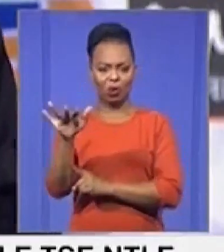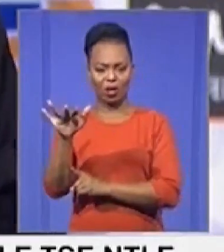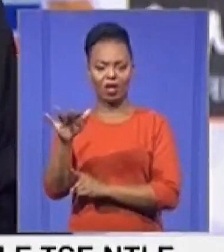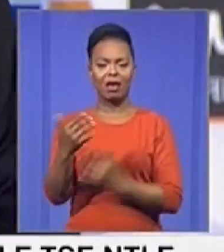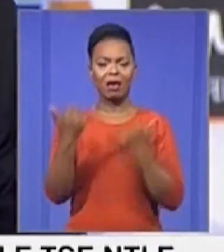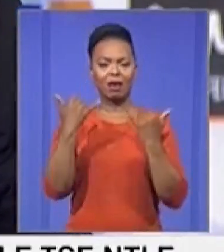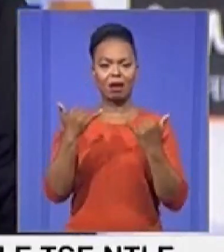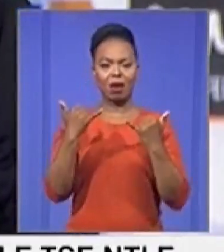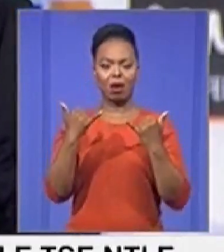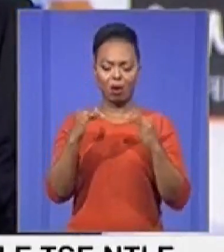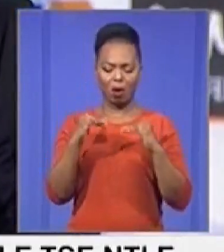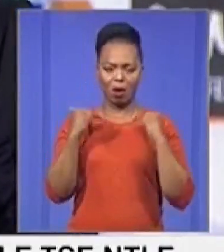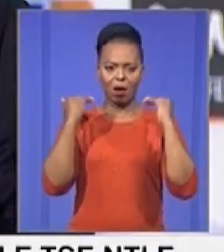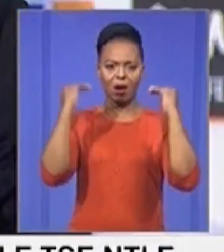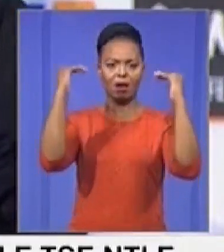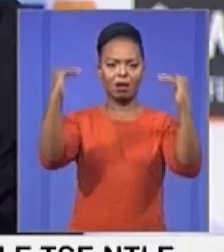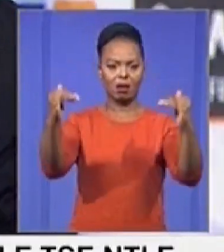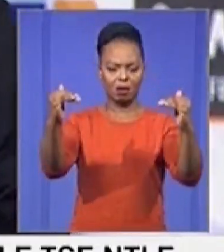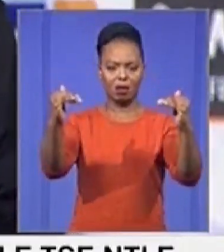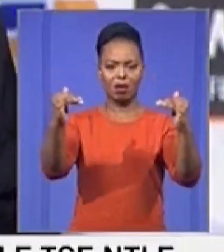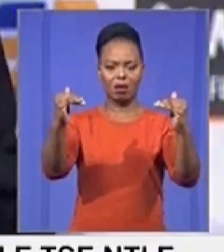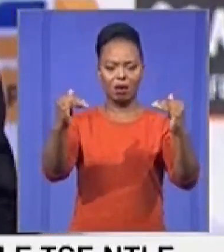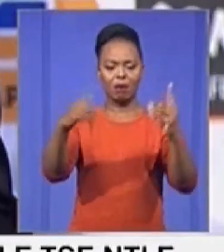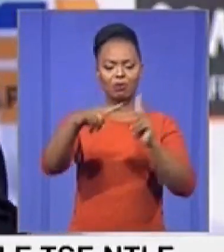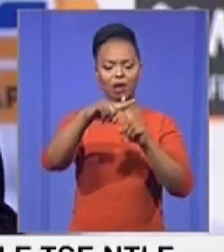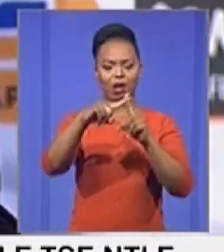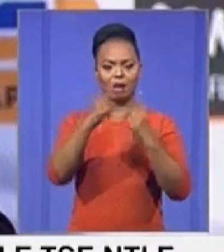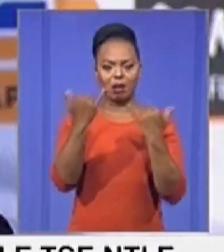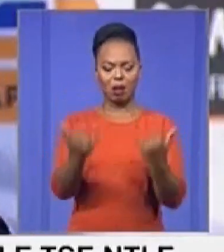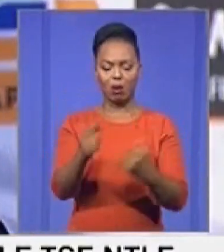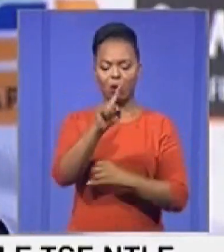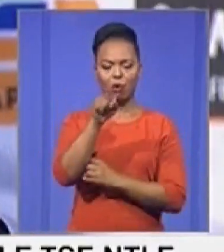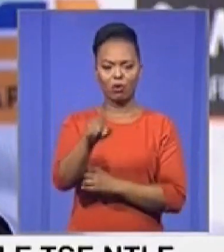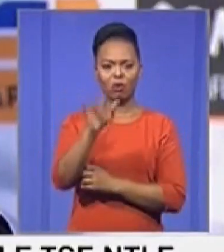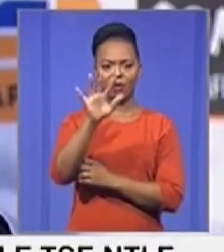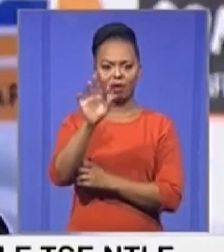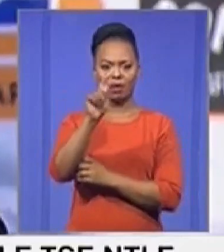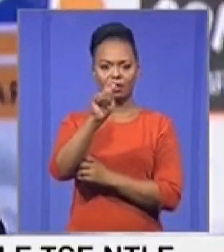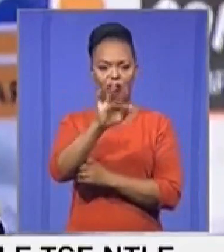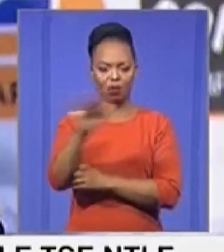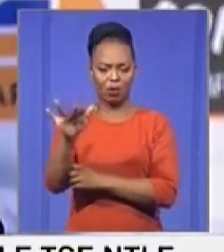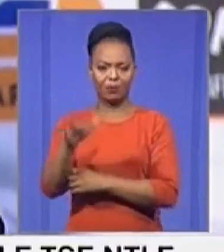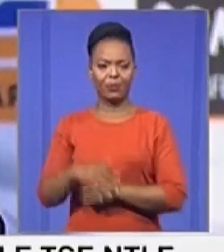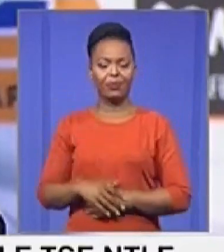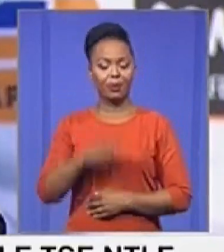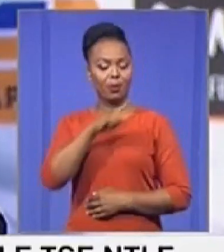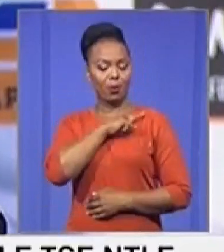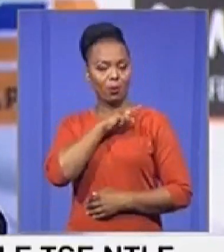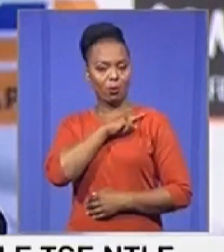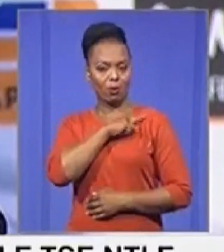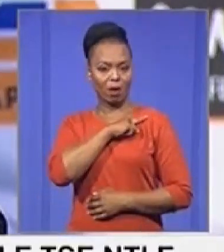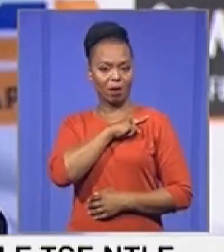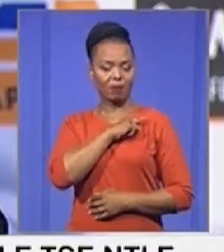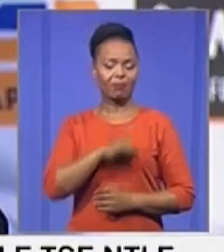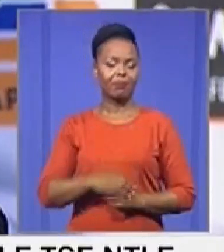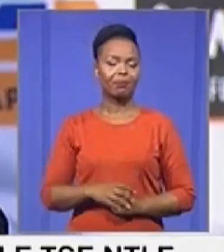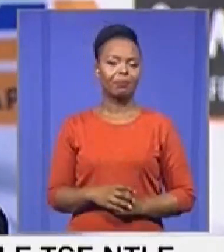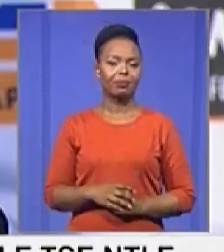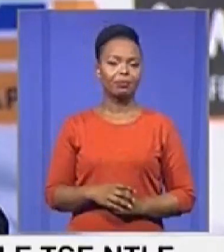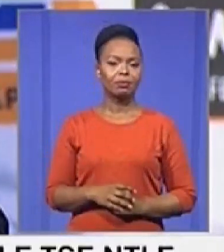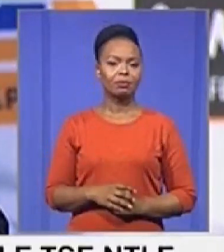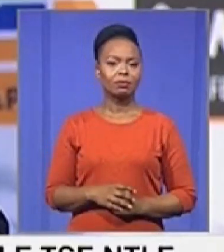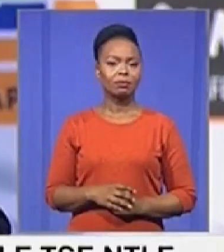ra feta ra fitla go 1.5 trillion. Ne ile go etsetsa gore